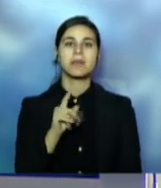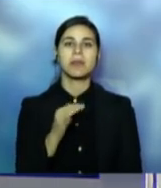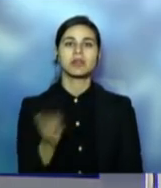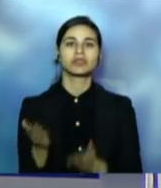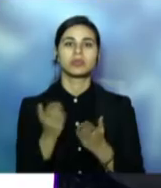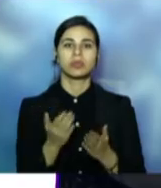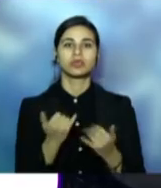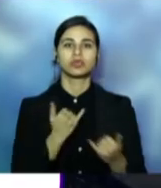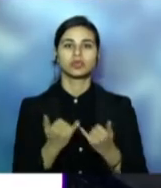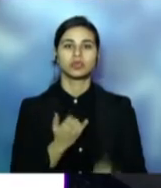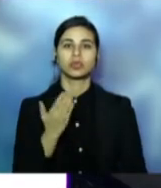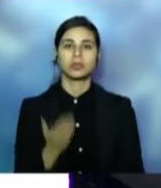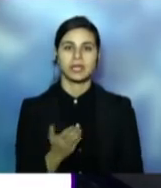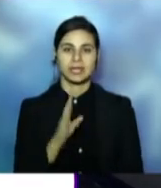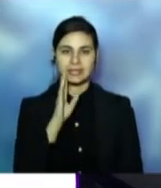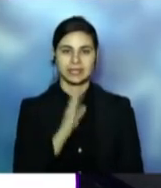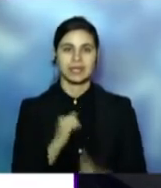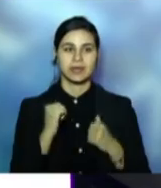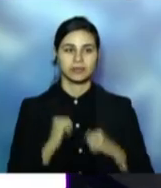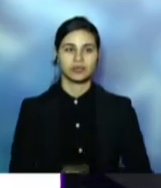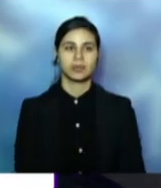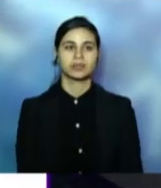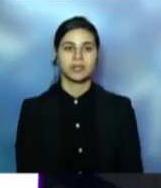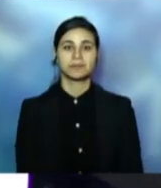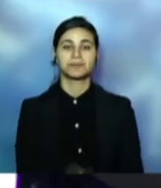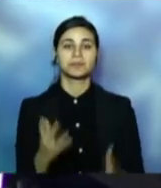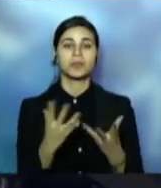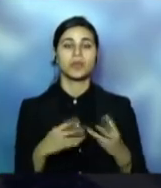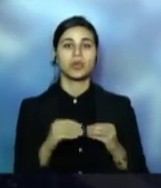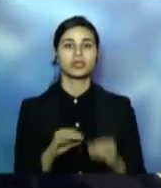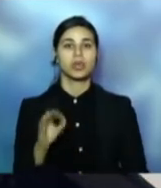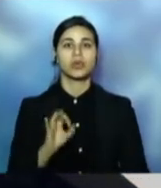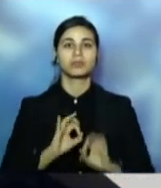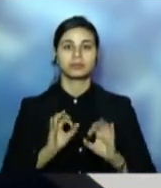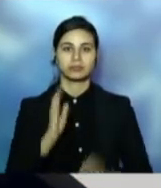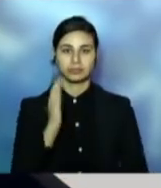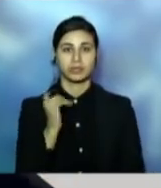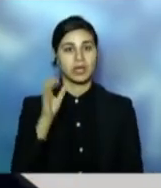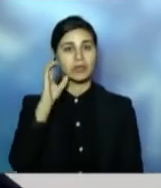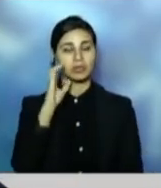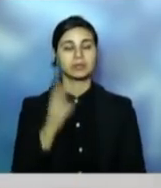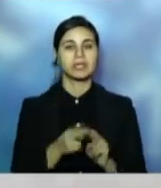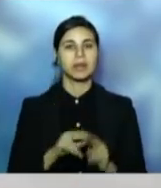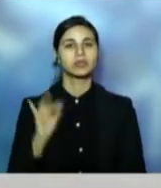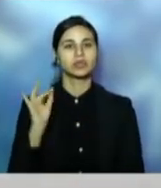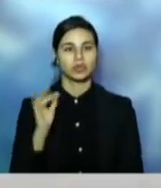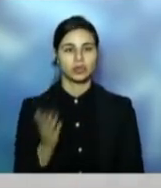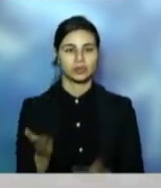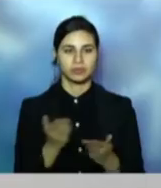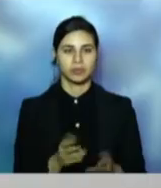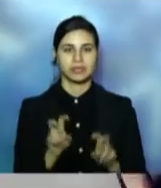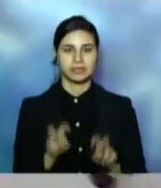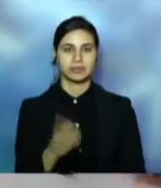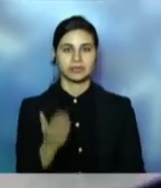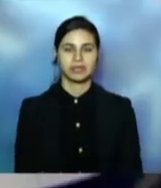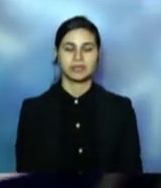მოიწვიოს. ელენე, დილამშვიდობისა, რომელიც ოჯახზე მოგვიყვება, თქვენც მოისმენთ ამ ისტორიას. მოგძანდი,